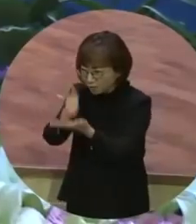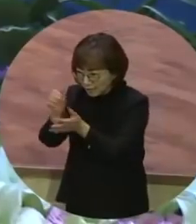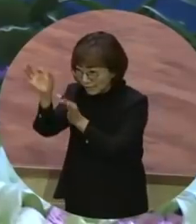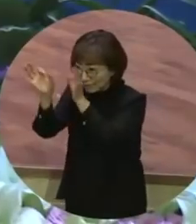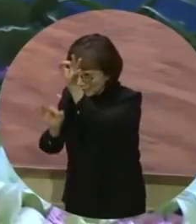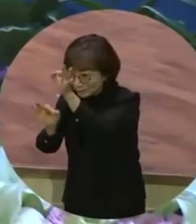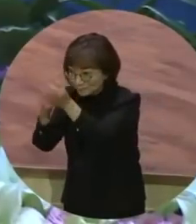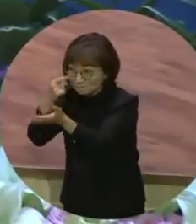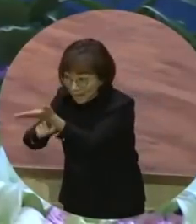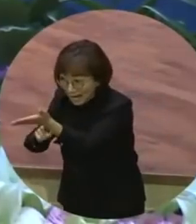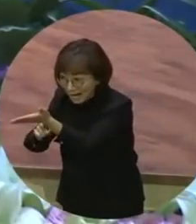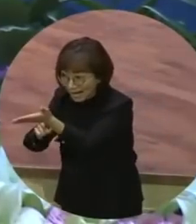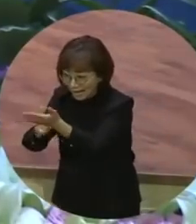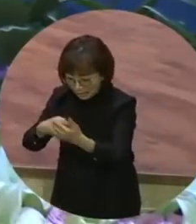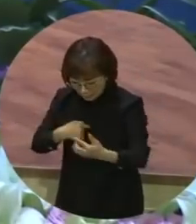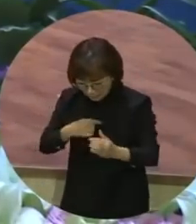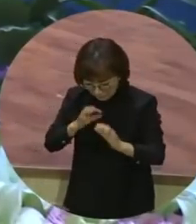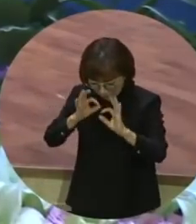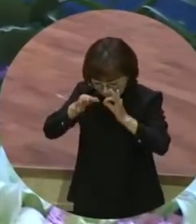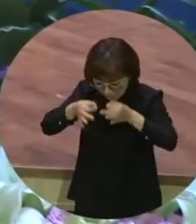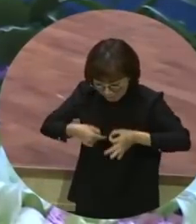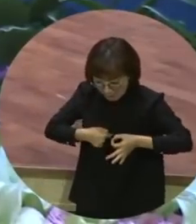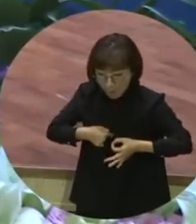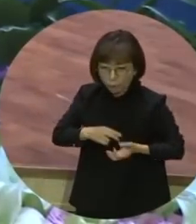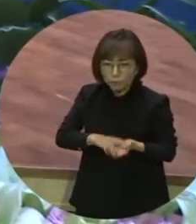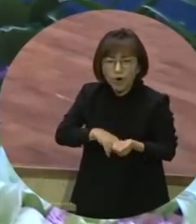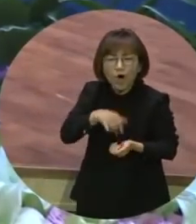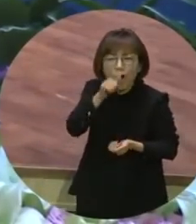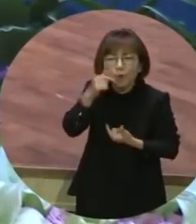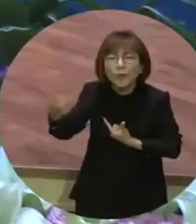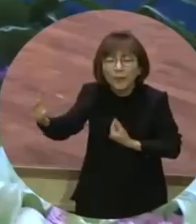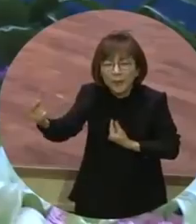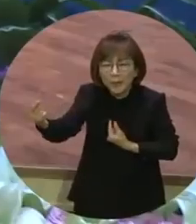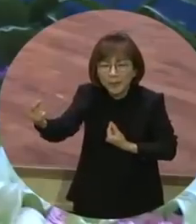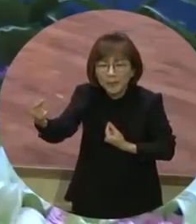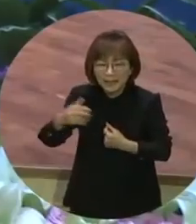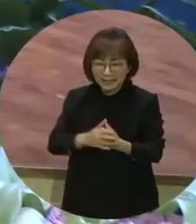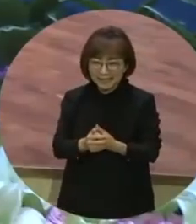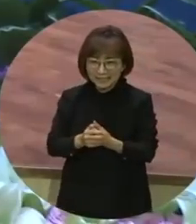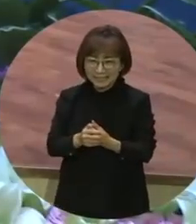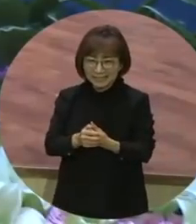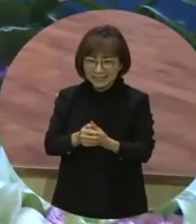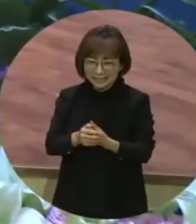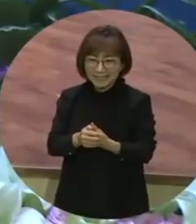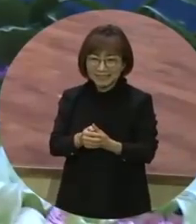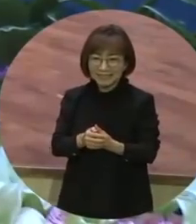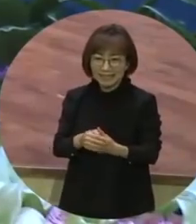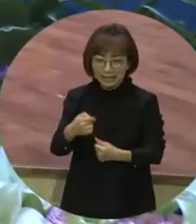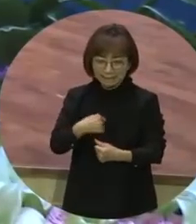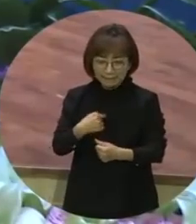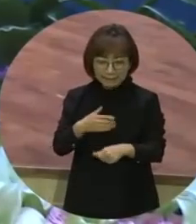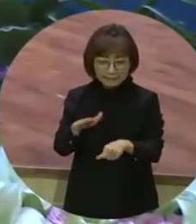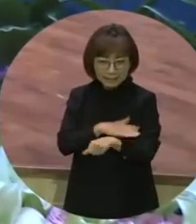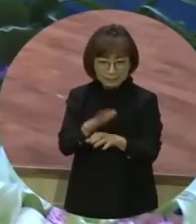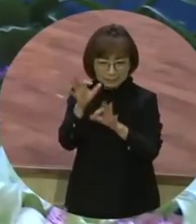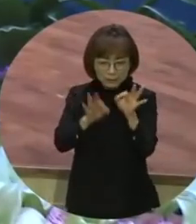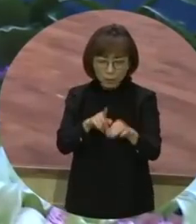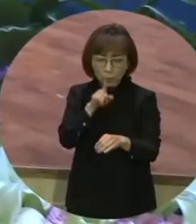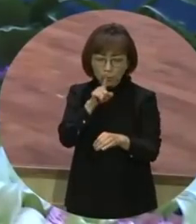보이는 거예요. 없으면 안 보여. 남의 흉을 보는 사람, 그 사람 자기 흉이 있기 때문에 보이는 겁니다.